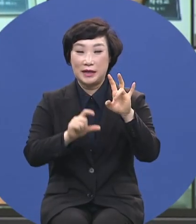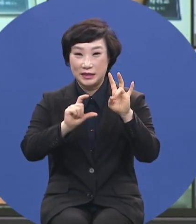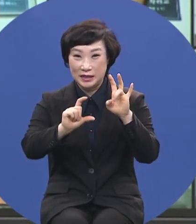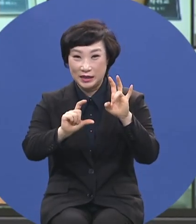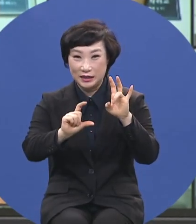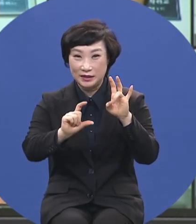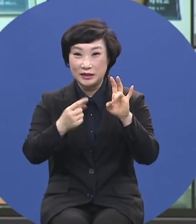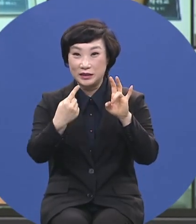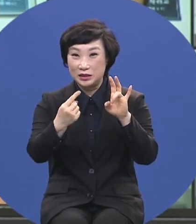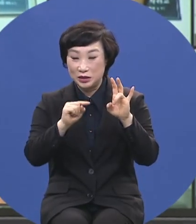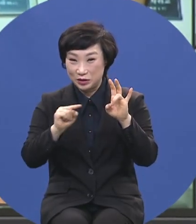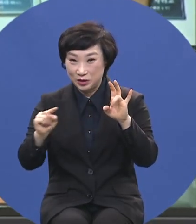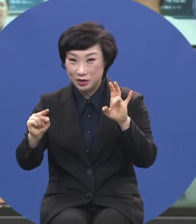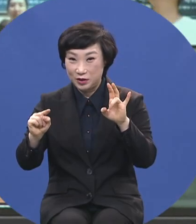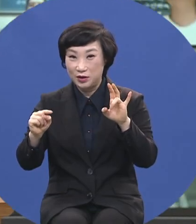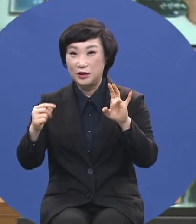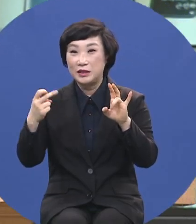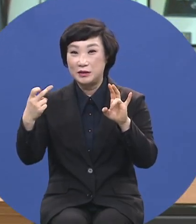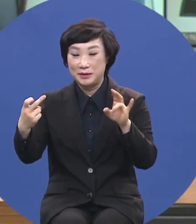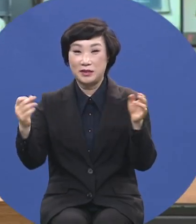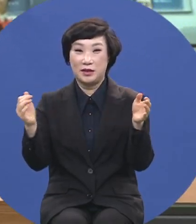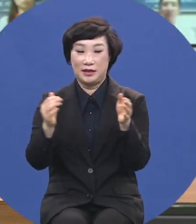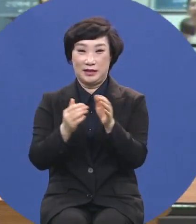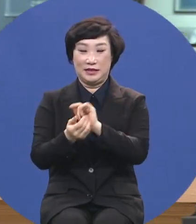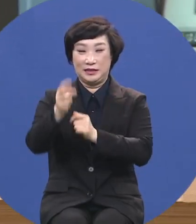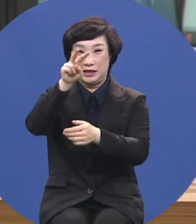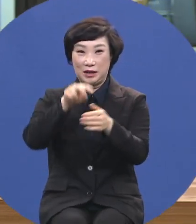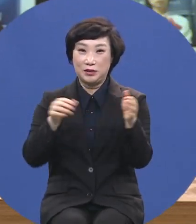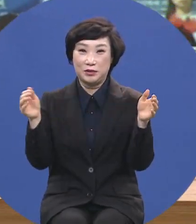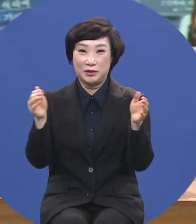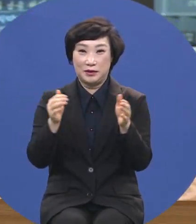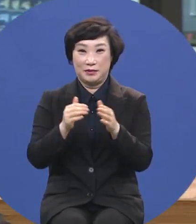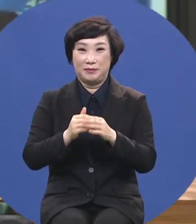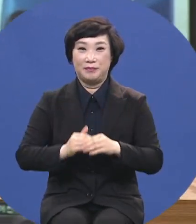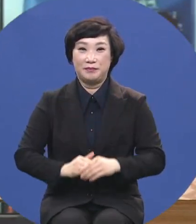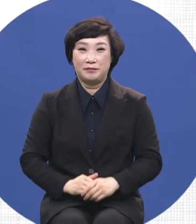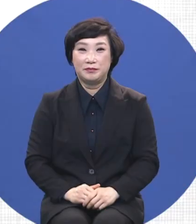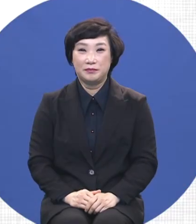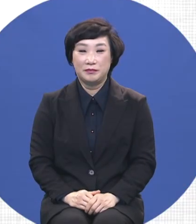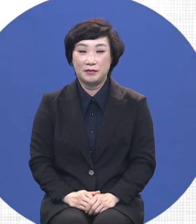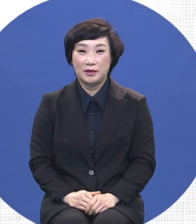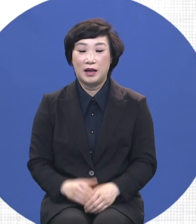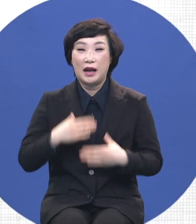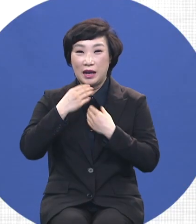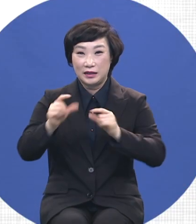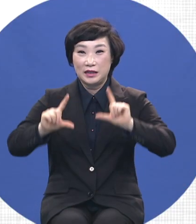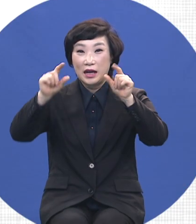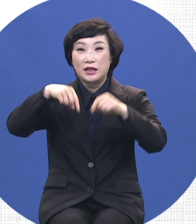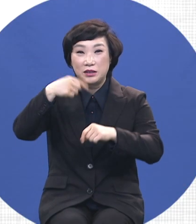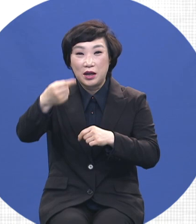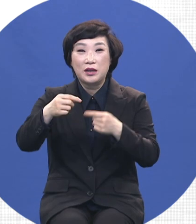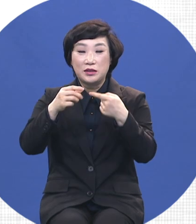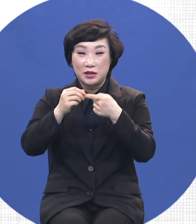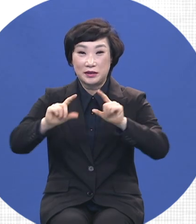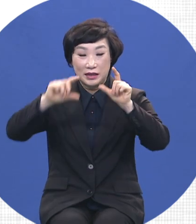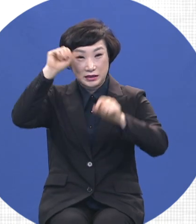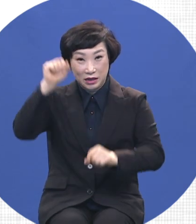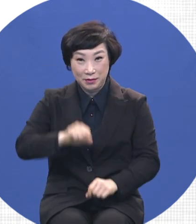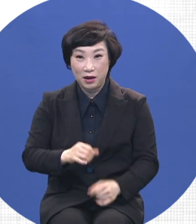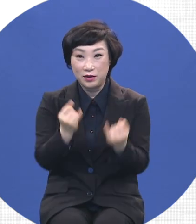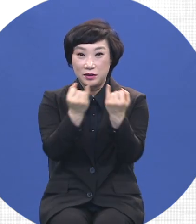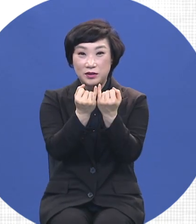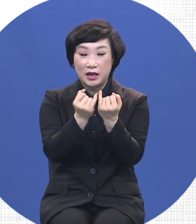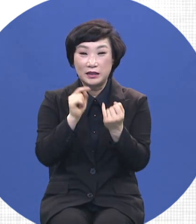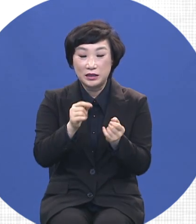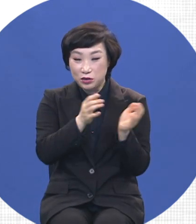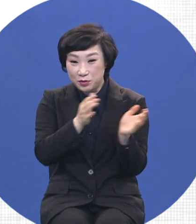24장 1절에서 12절까지를 대독합니다. 안식 후 첫날 새벽에 이